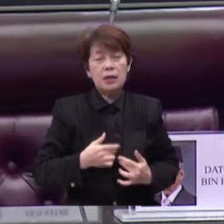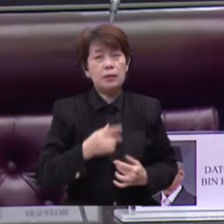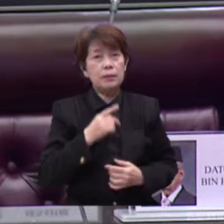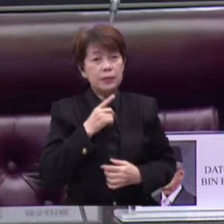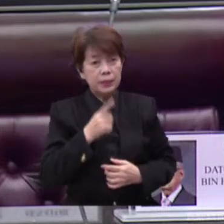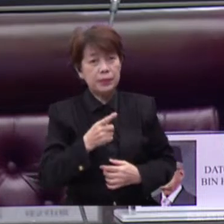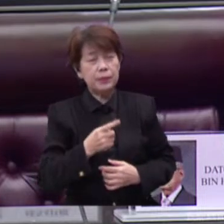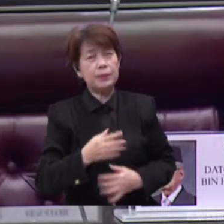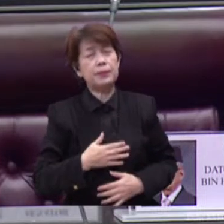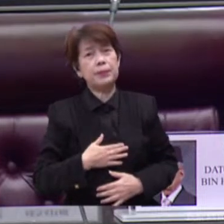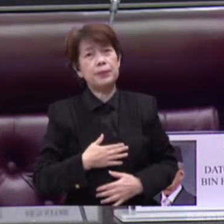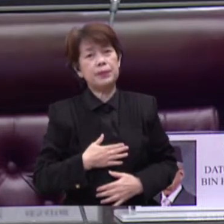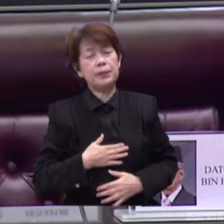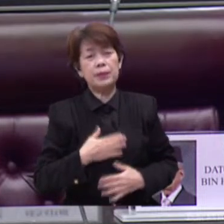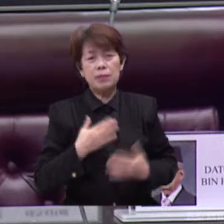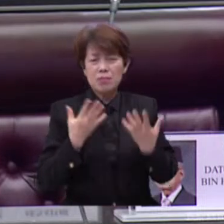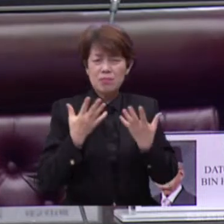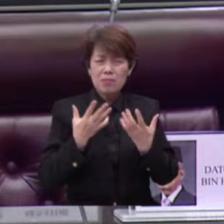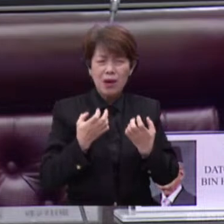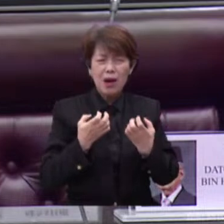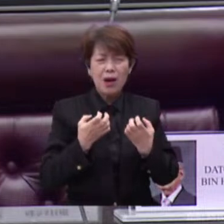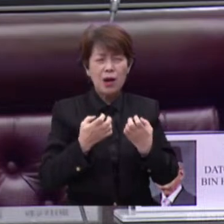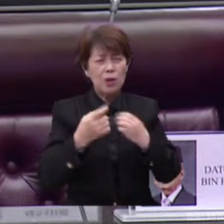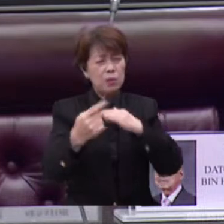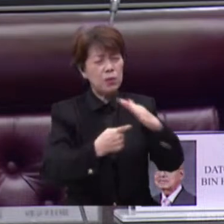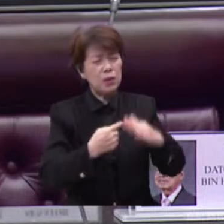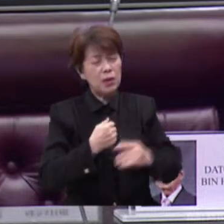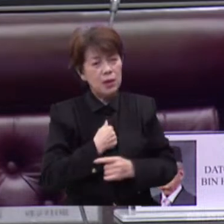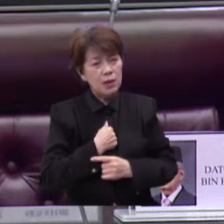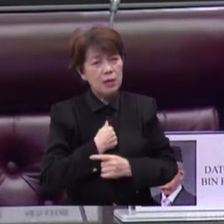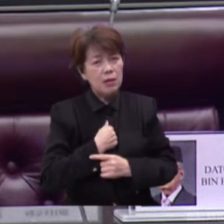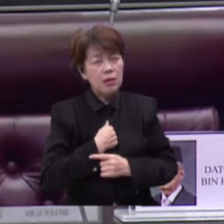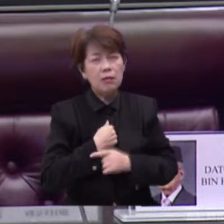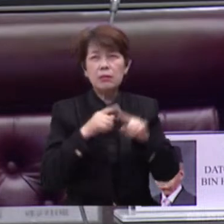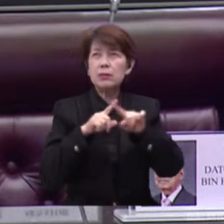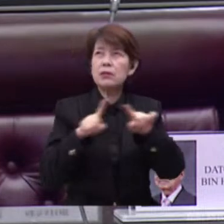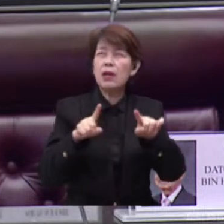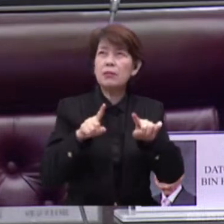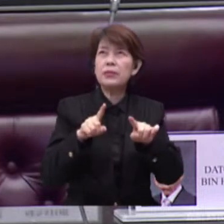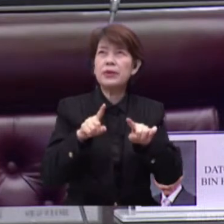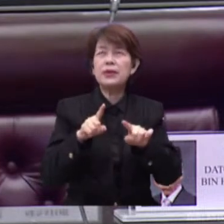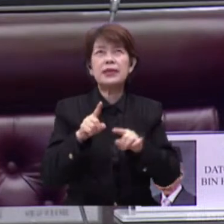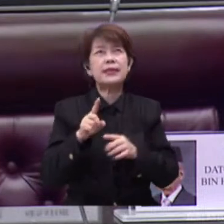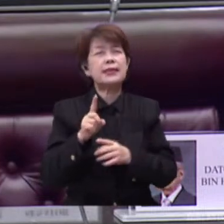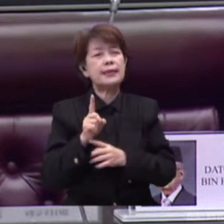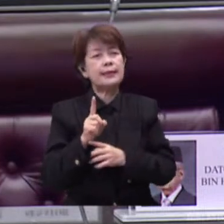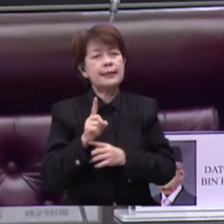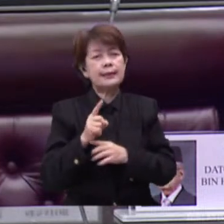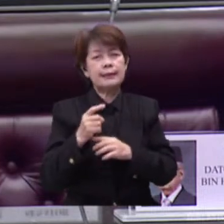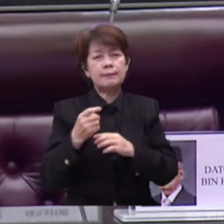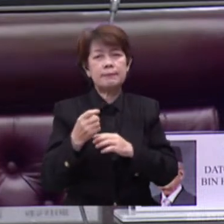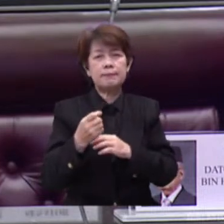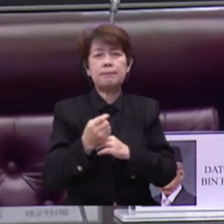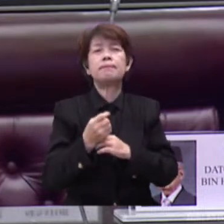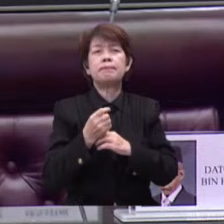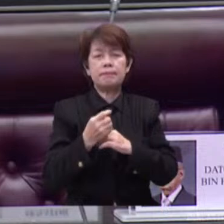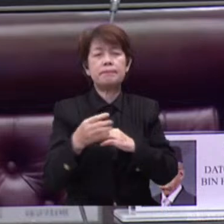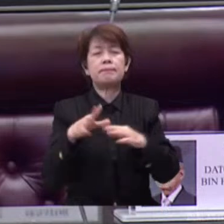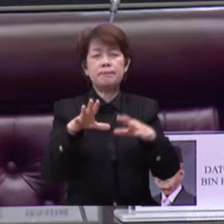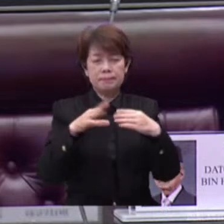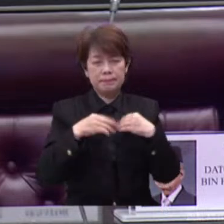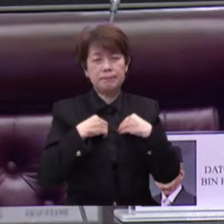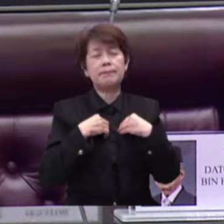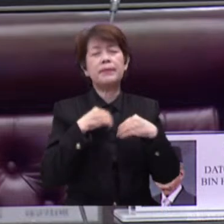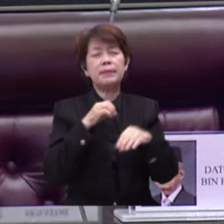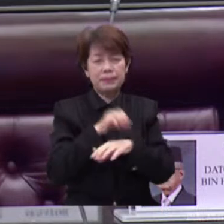putusan tidak bunuh diri tapi oleh karena dan dia mengambil